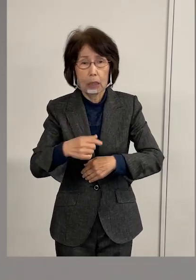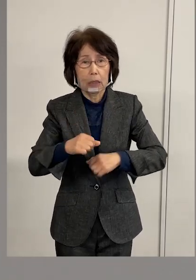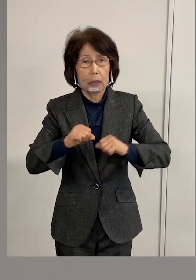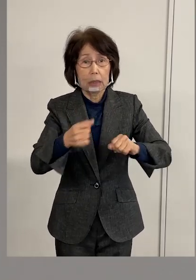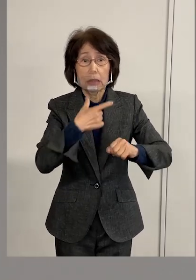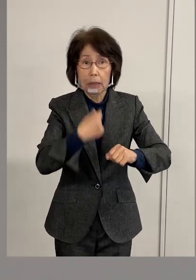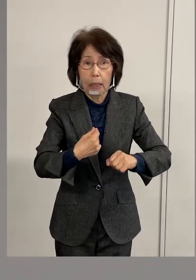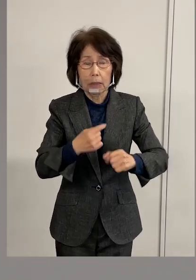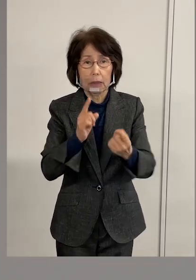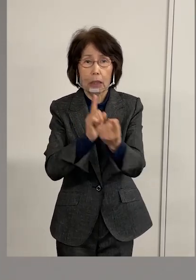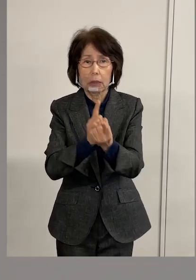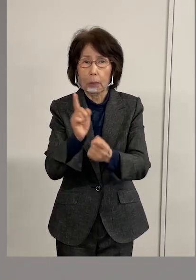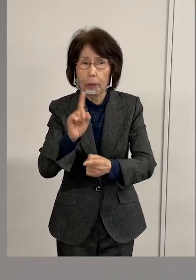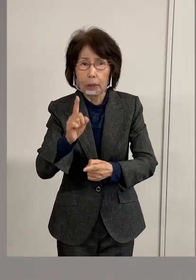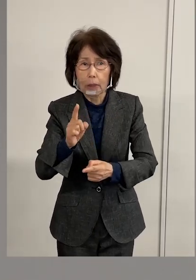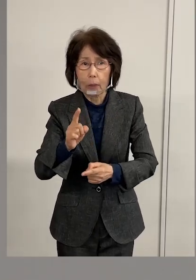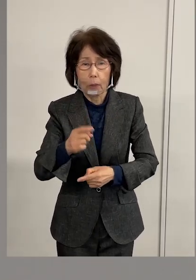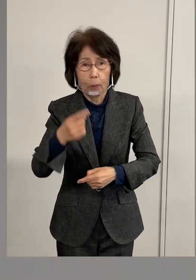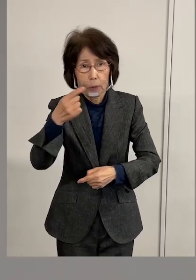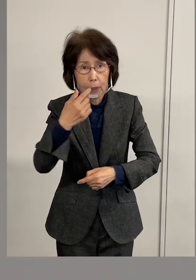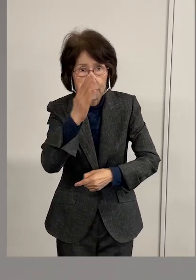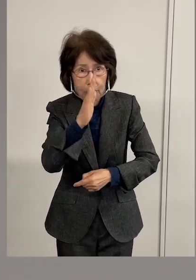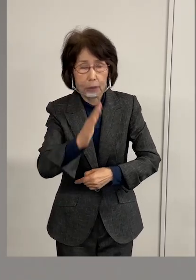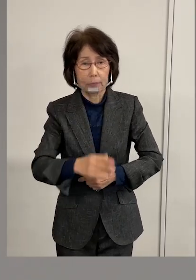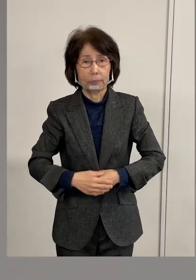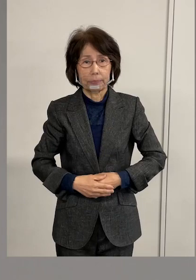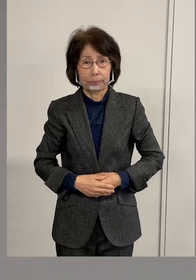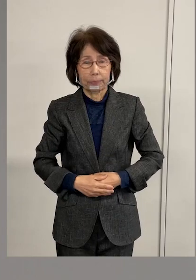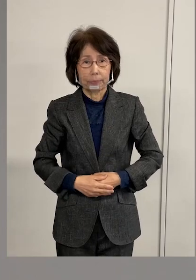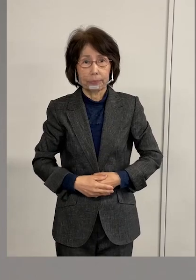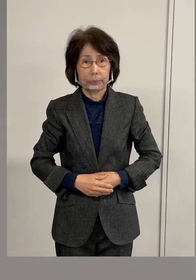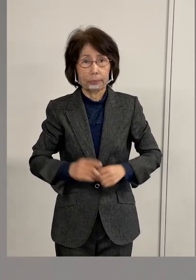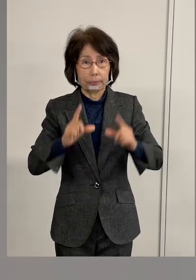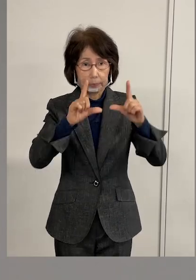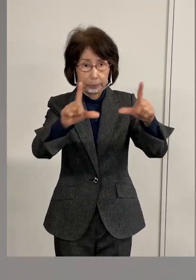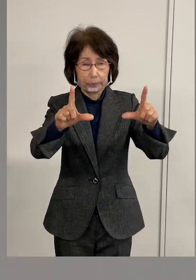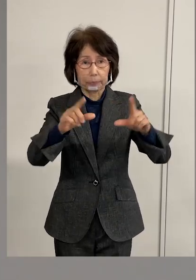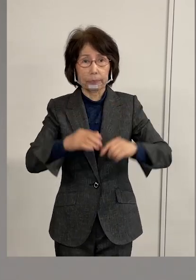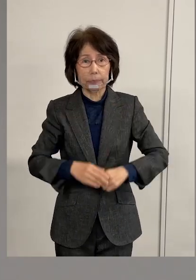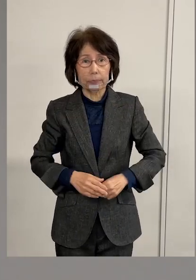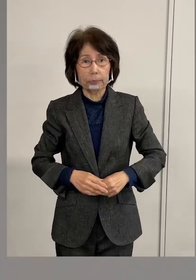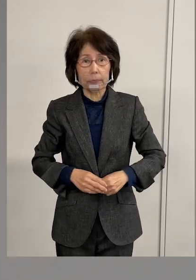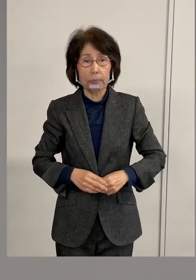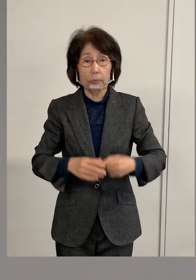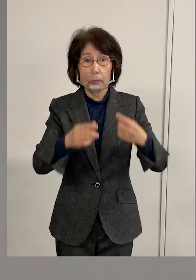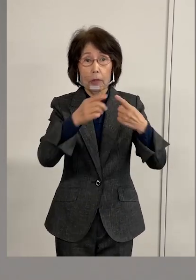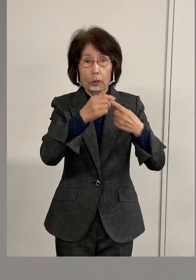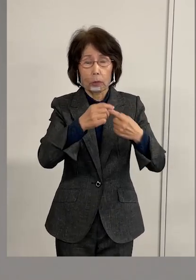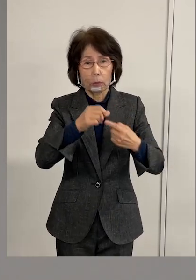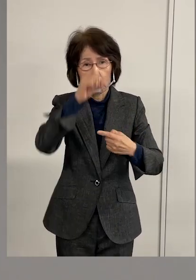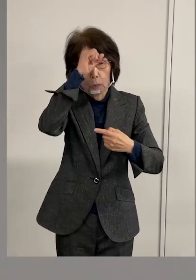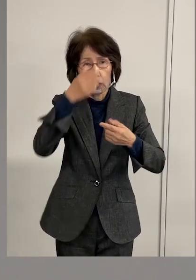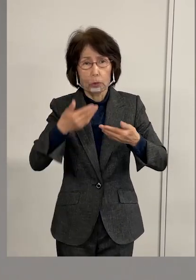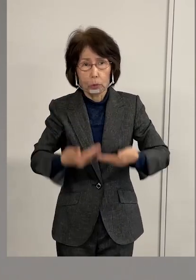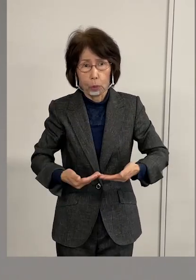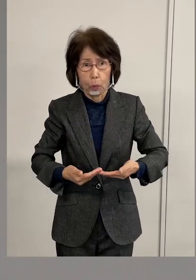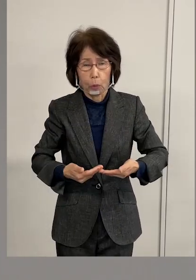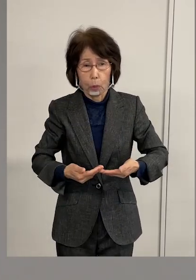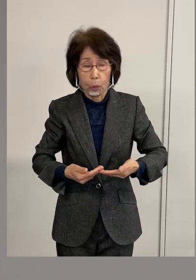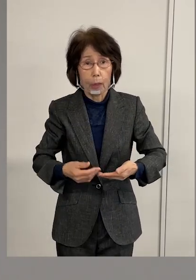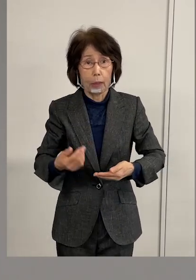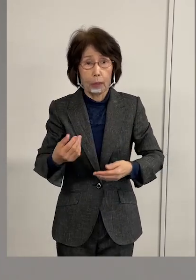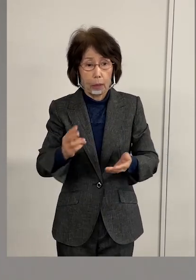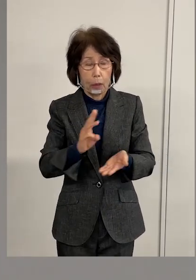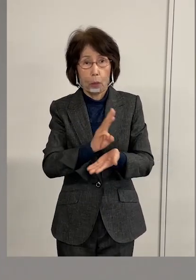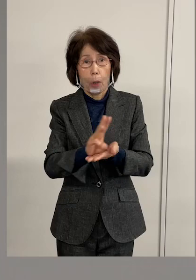ているのか、このあたりをまず教えてください。 一つは、重症化予防はさっきのワクチン有効なんです